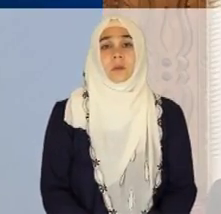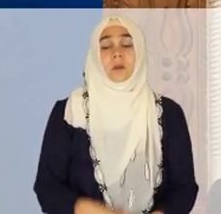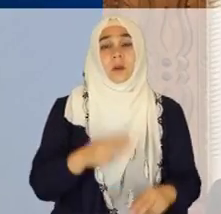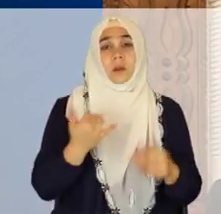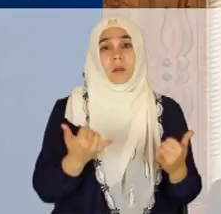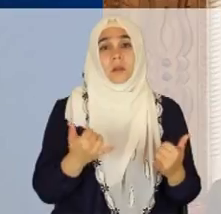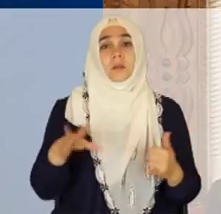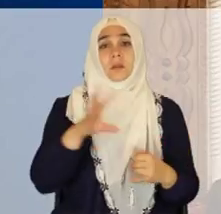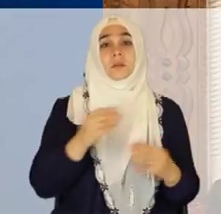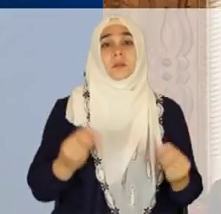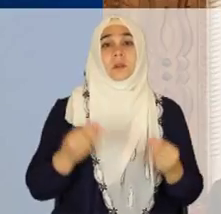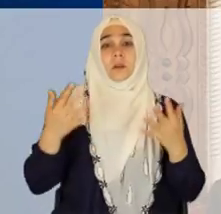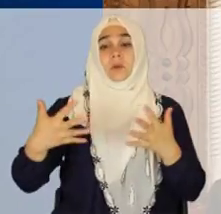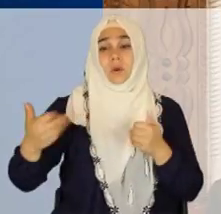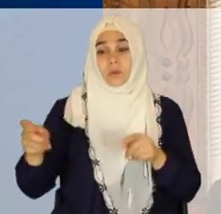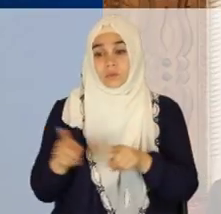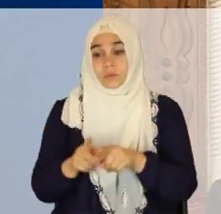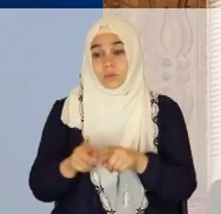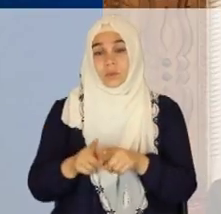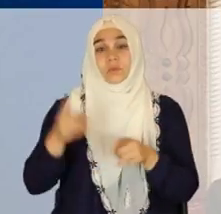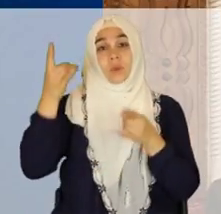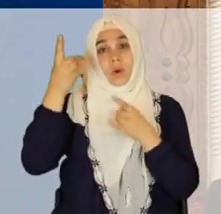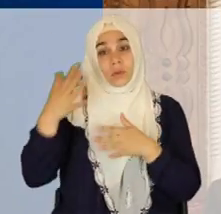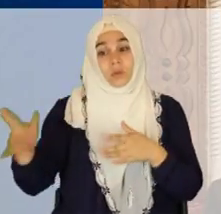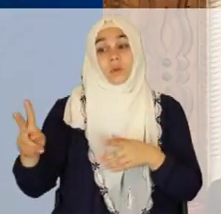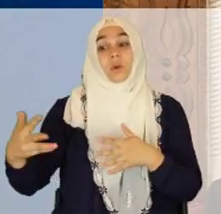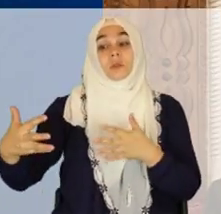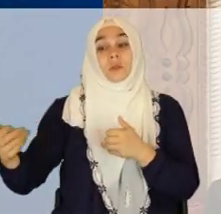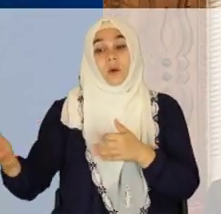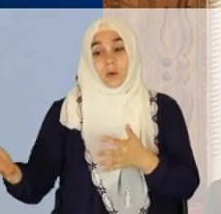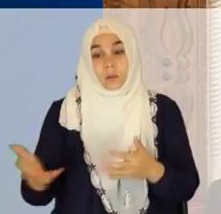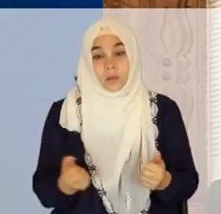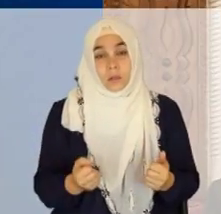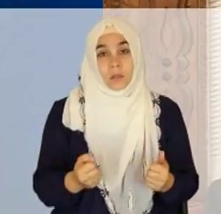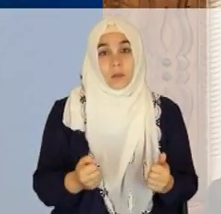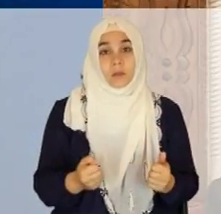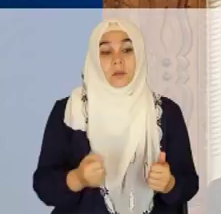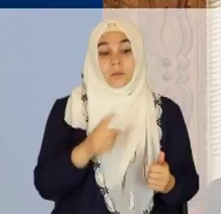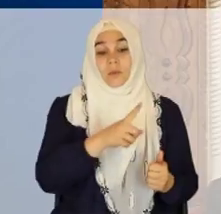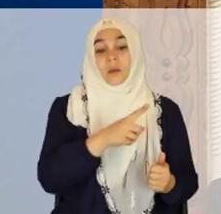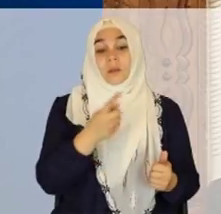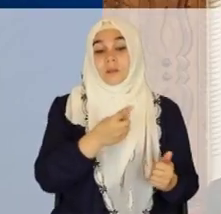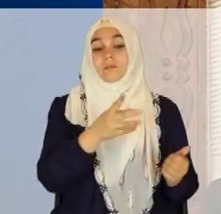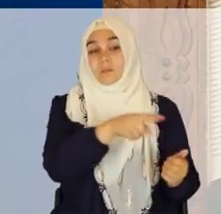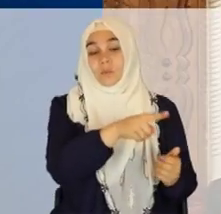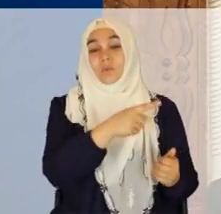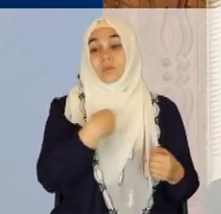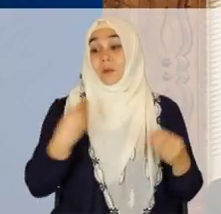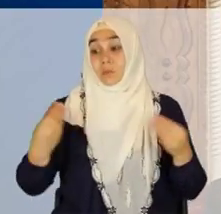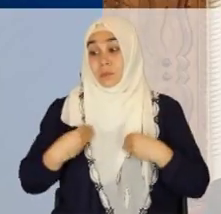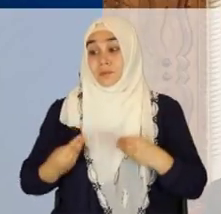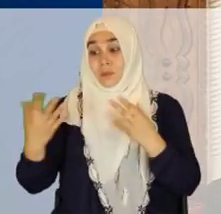Ana endi zakot oluvchining odobi zakotni olganda zakot beruvchining haqqiga duo